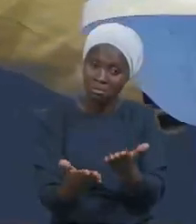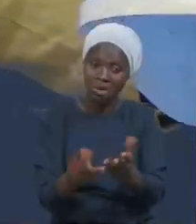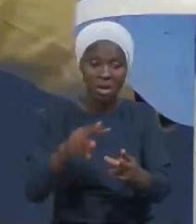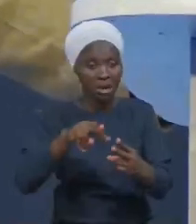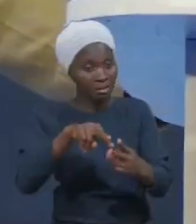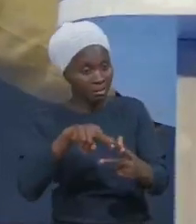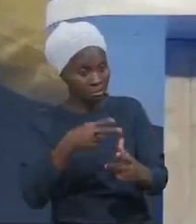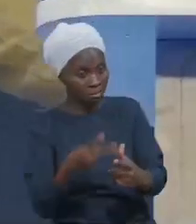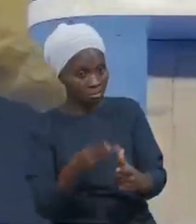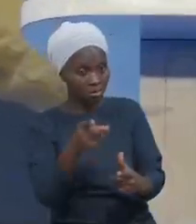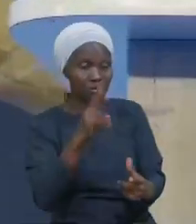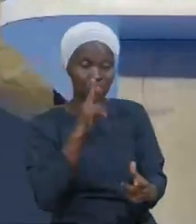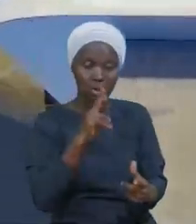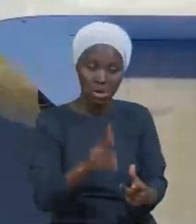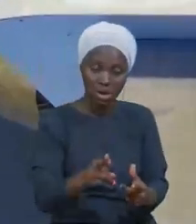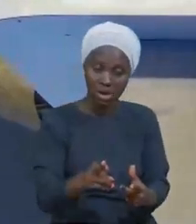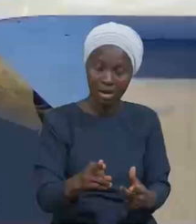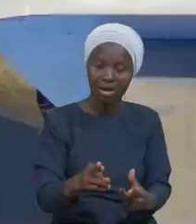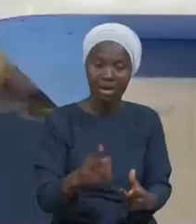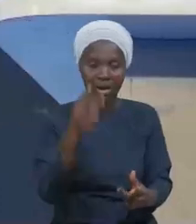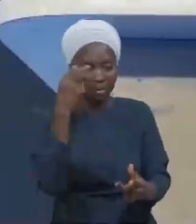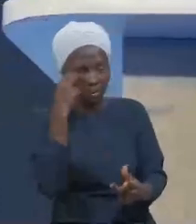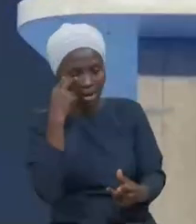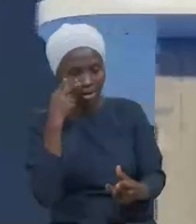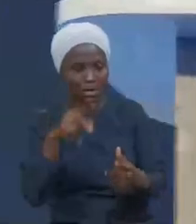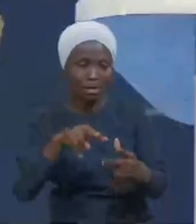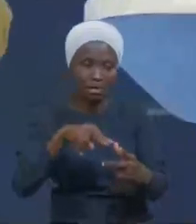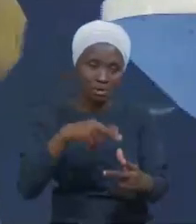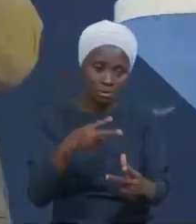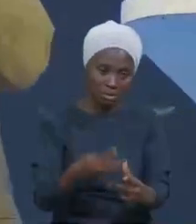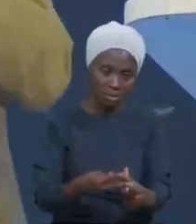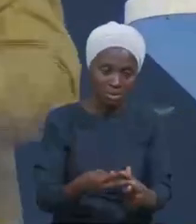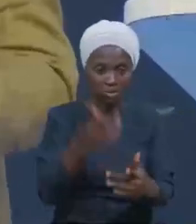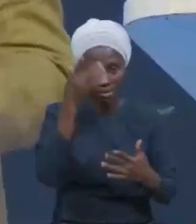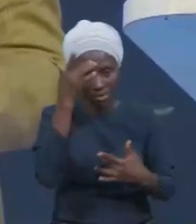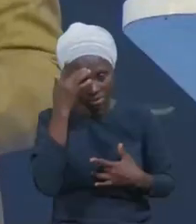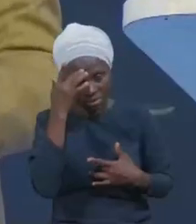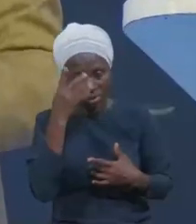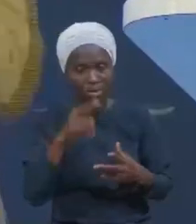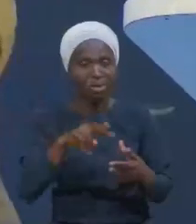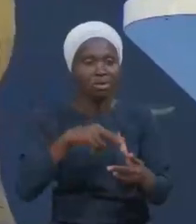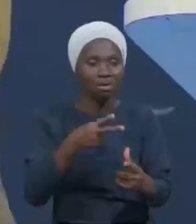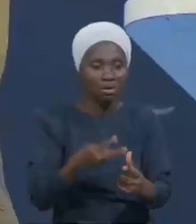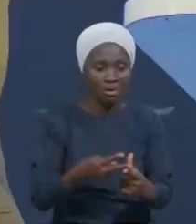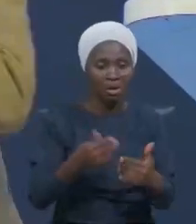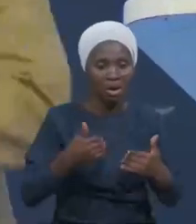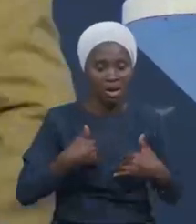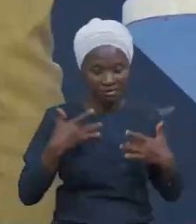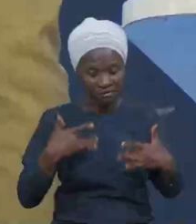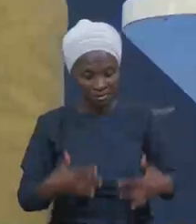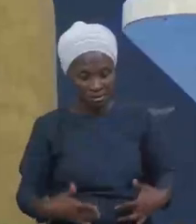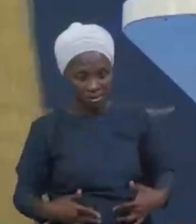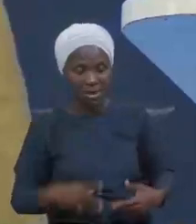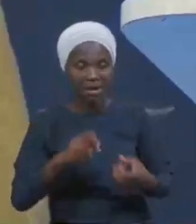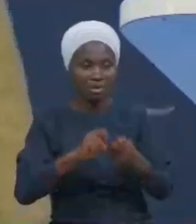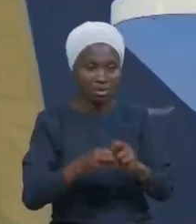sois paralytique ou pas, que tu sois malade ou pas malade, que tu aies un défi physique ou pas, tous ont